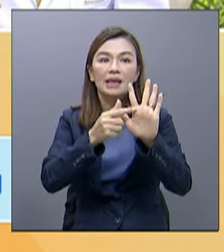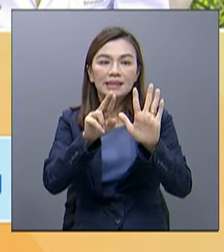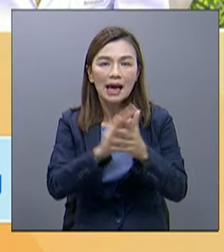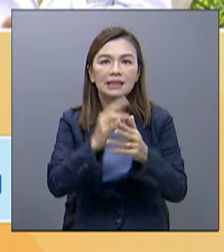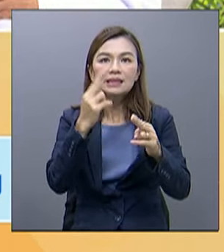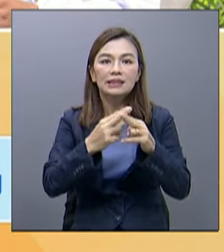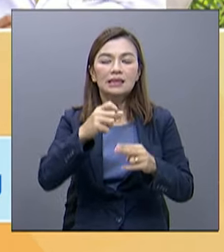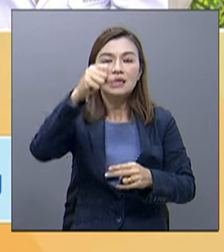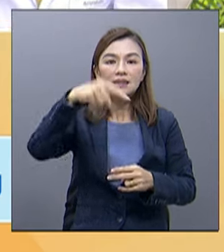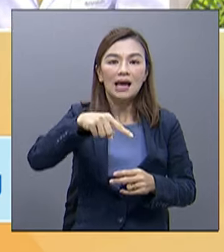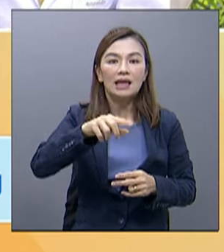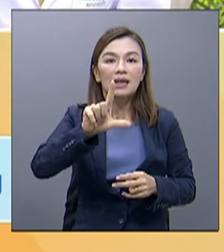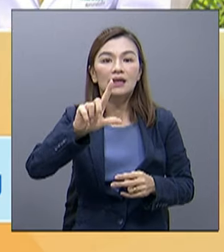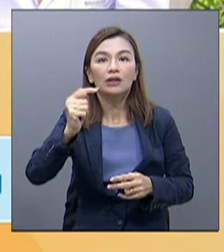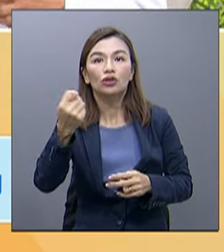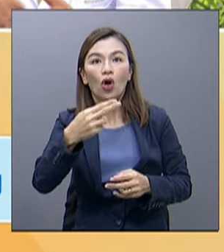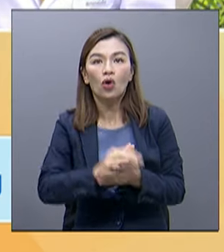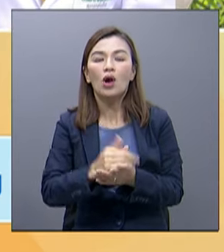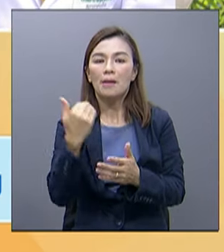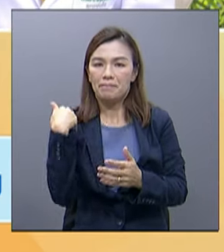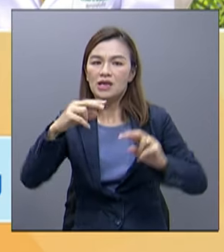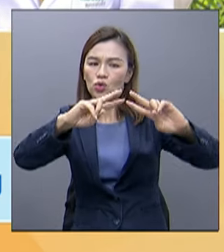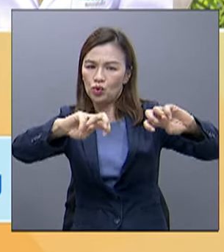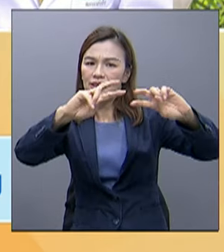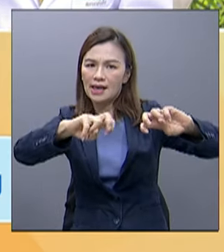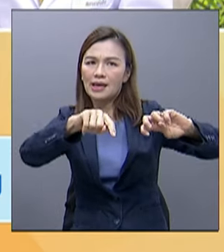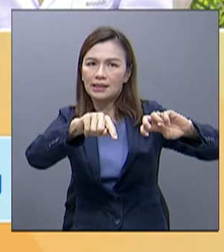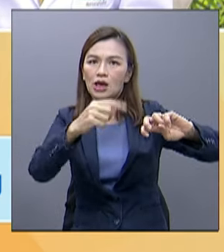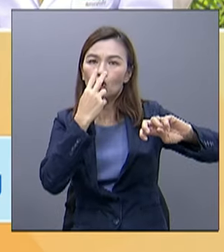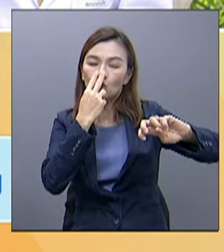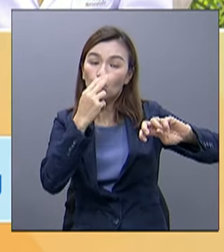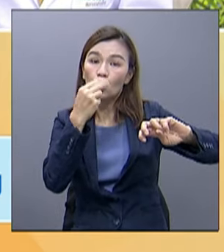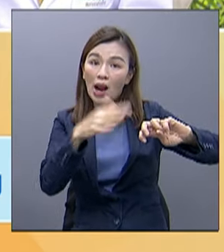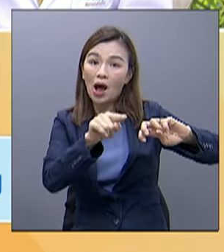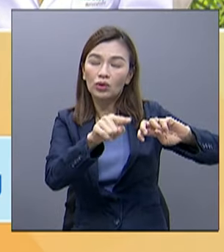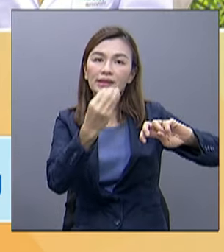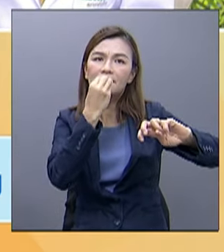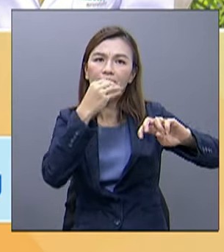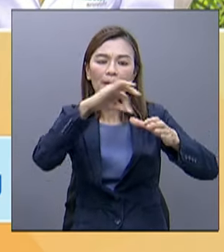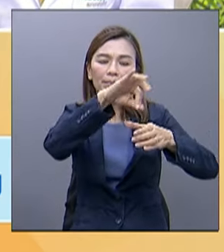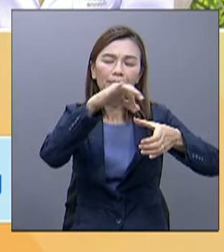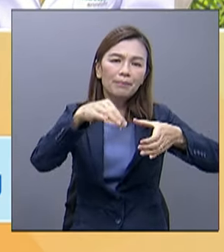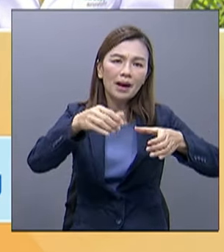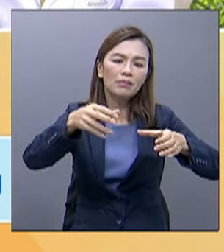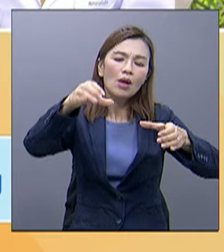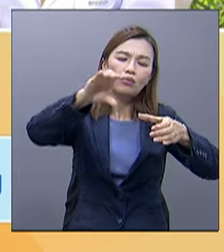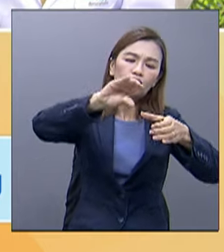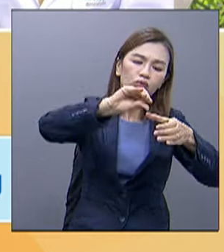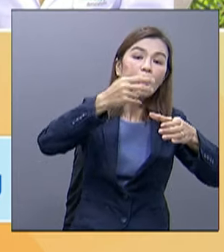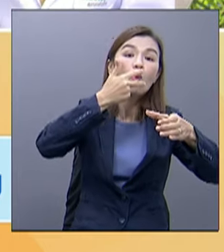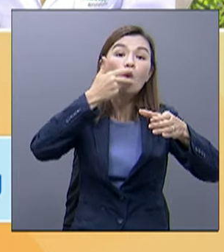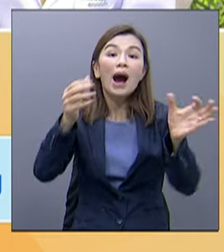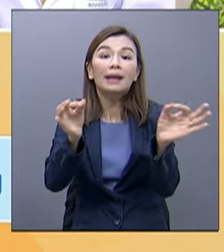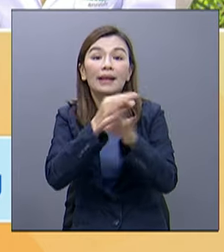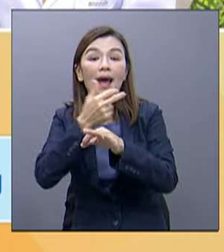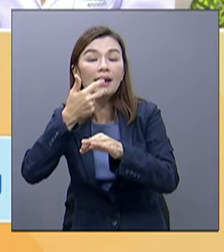เนี่ยนะครับมีการศึกษาว่า 2การศึกษาที่ติดตามระยะยาวนะคนที่ทานเป็นประจำหรือทานมากโอกาสที่จะเกิดโรคหัว